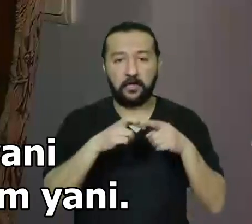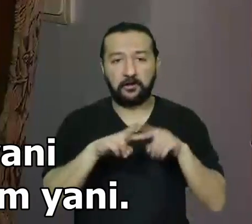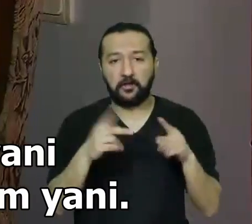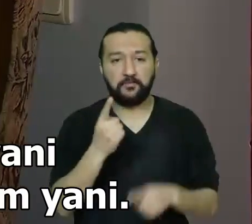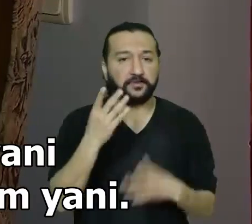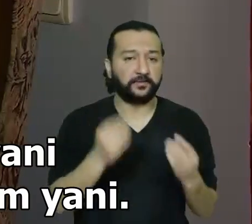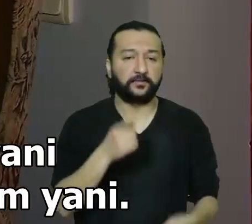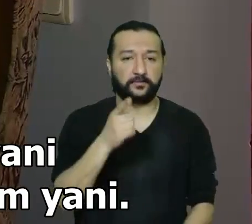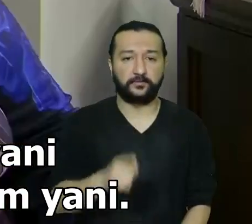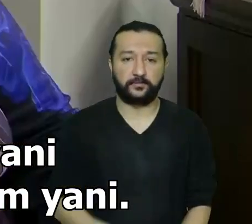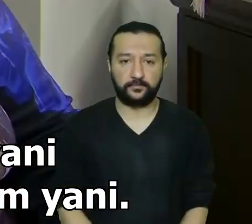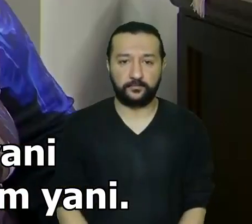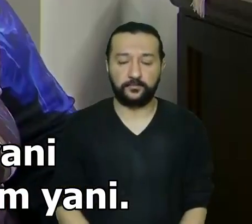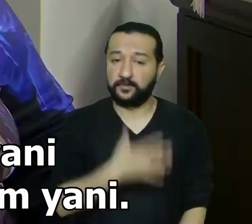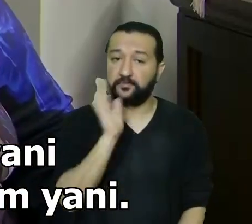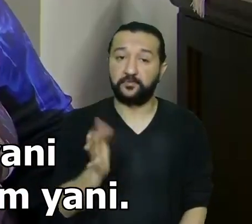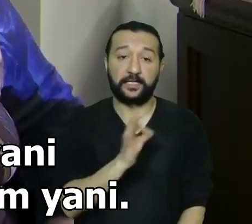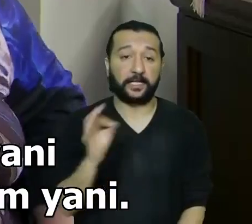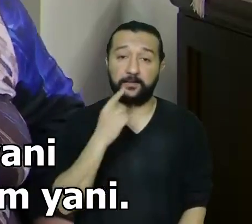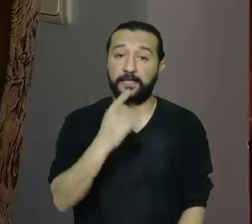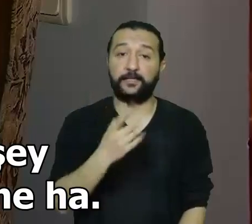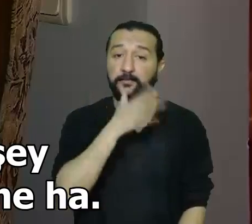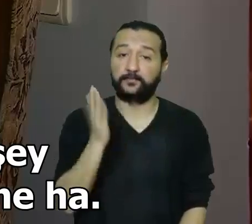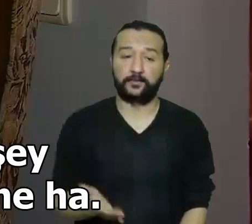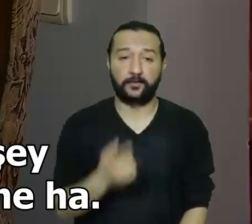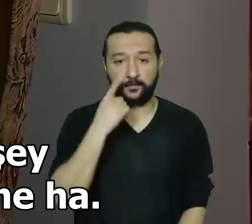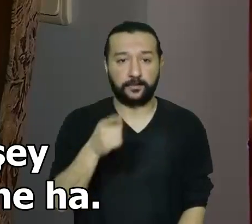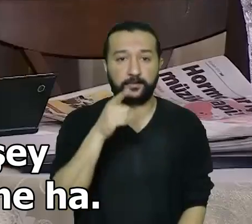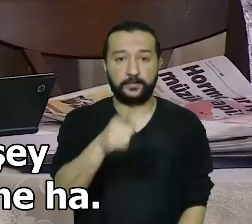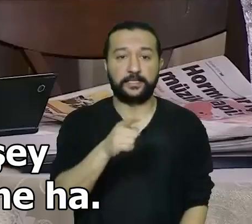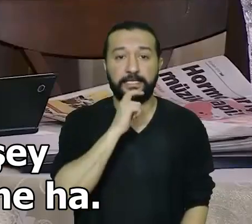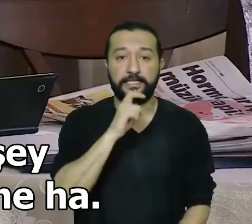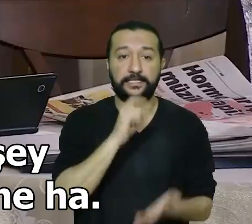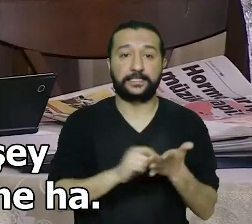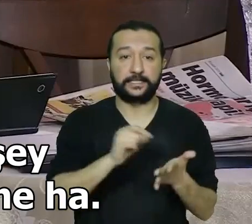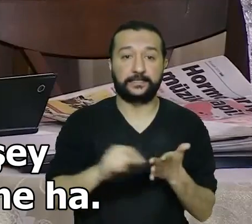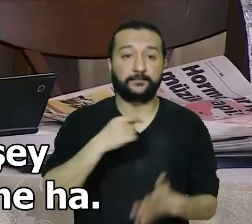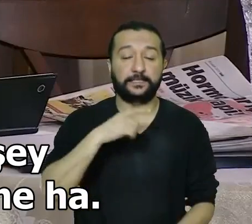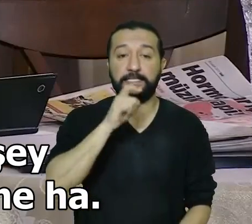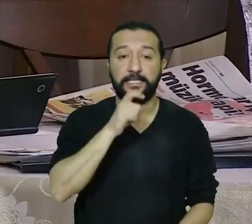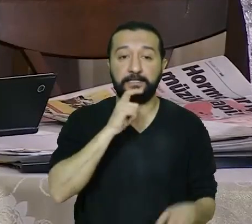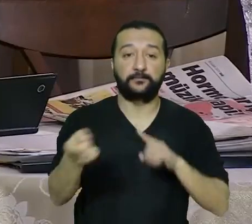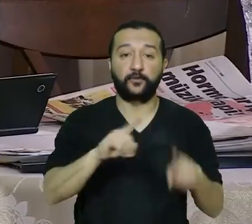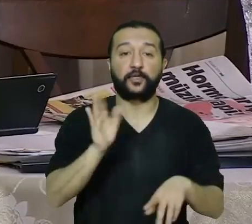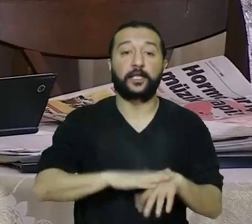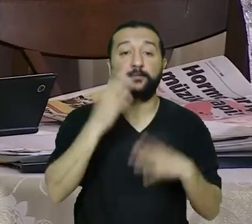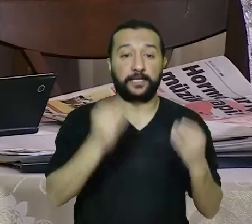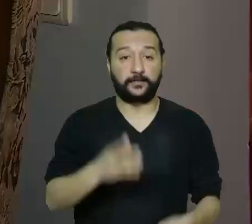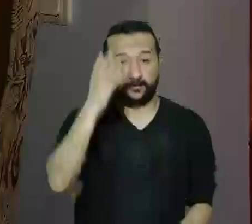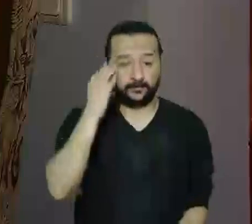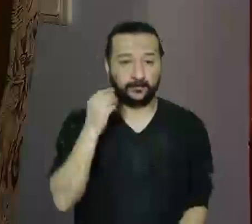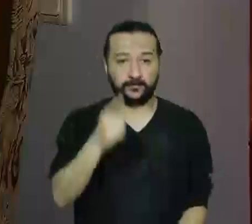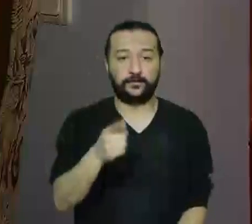kara koy gibi bir şey dedi yani, bilmiyorum ben de tamam unuttum yani. Bana bak, oraya yanlış bir şey yazıp da bizi yanlış yönlendirme ha. Ne olduğunu iyi